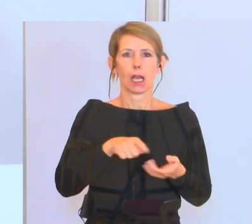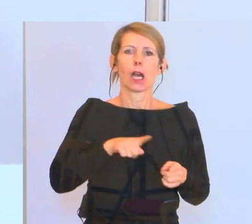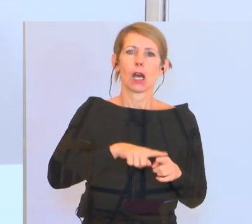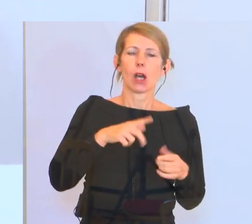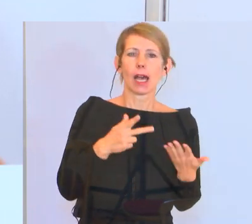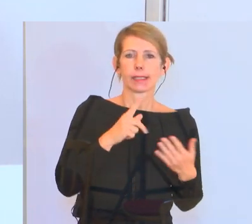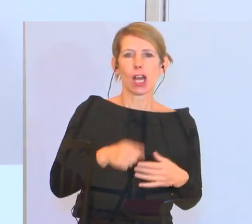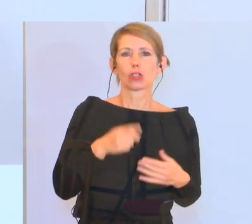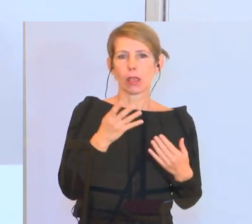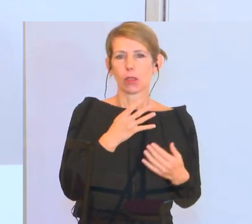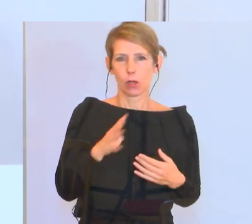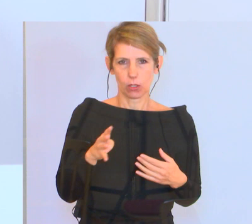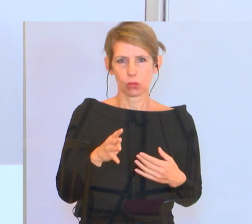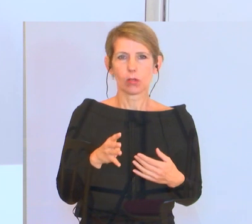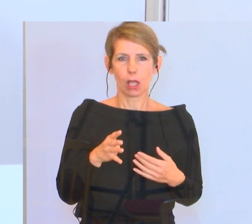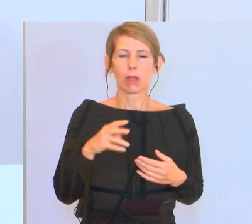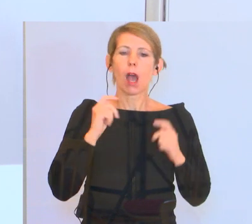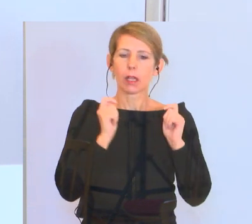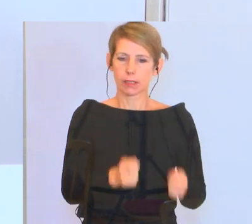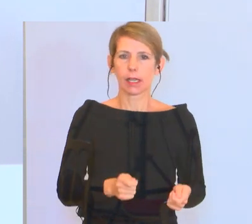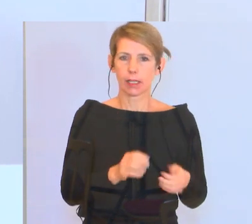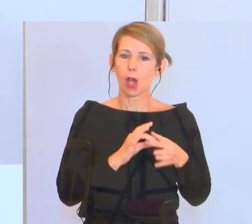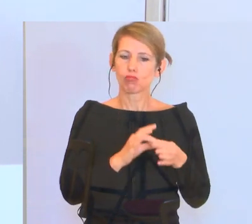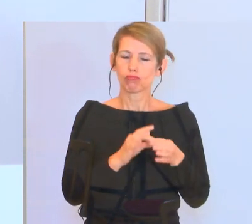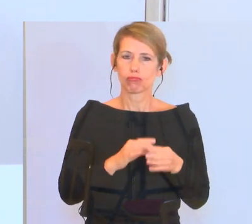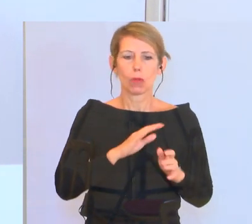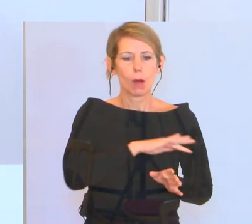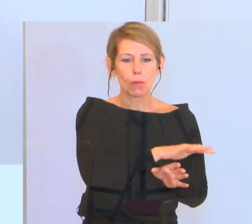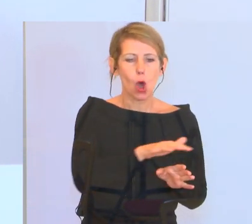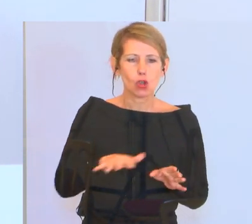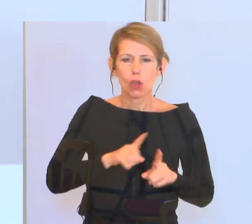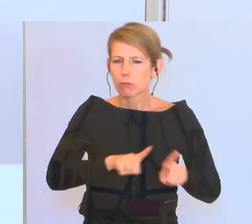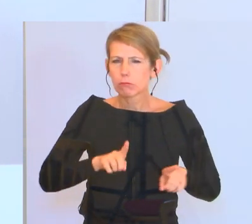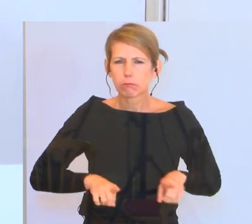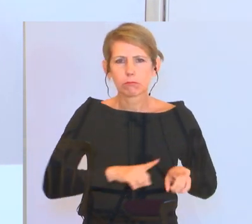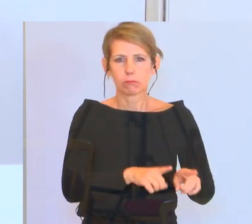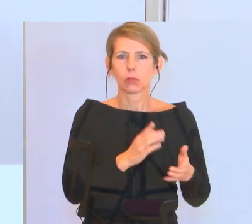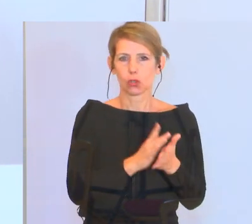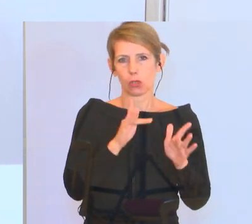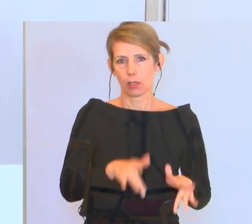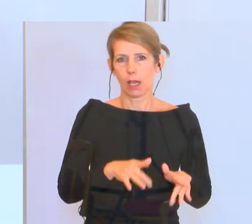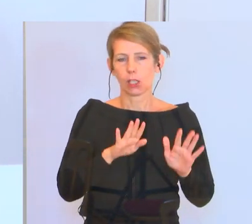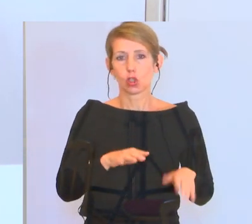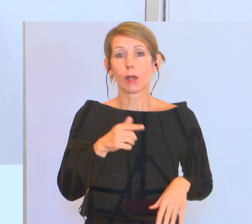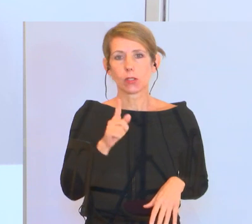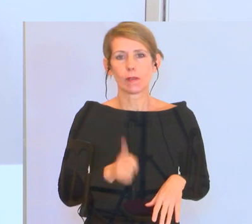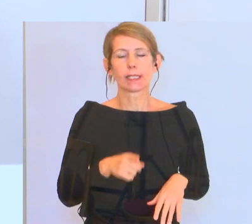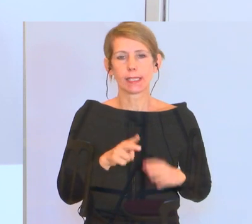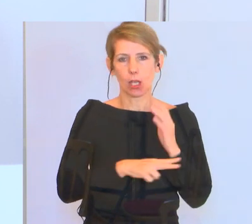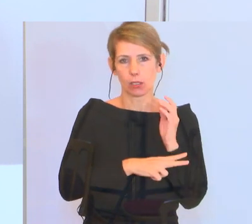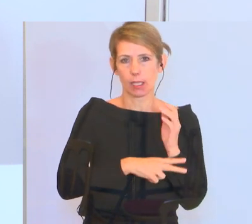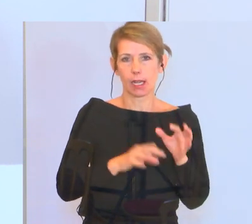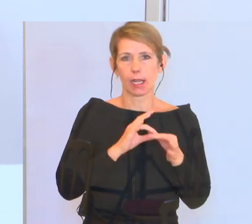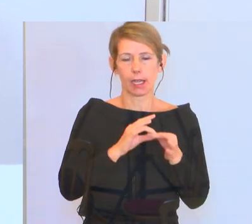8.900 Anträge aus verschiedensten Branchen liegen uns entsprechend vor. Wir haben 29.000 Lehrlinge im